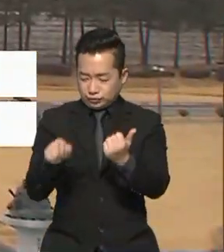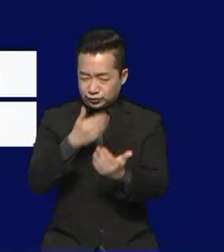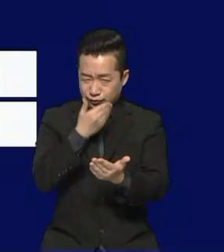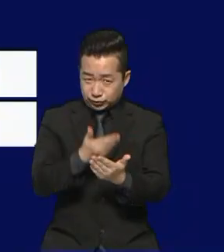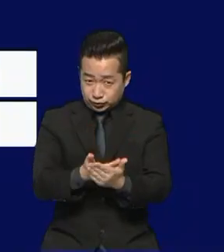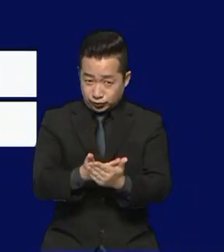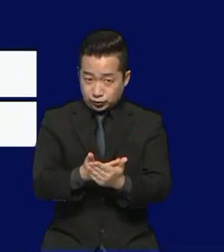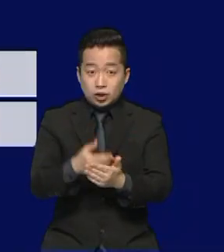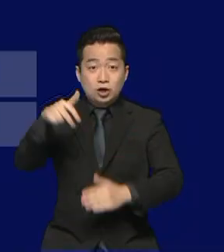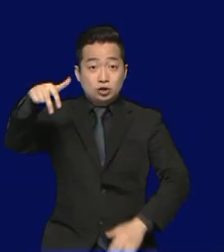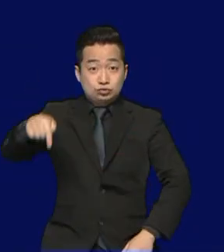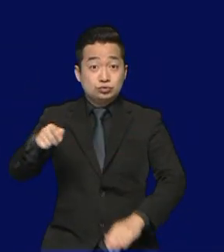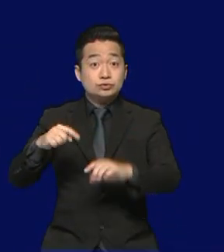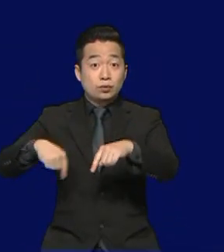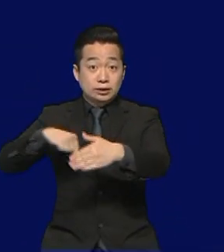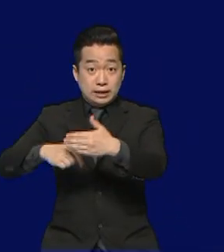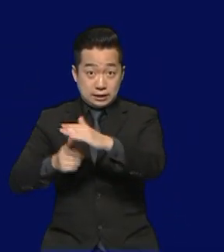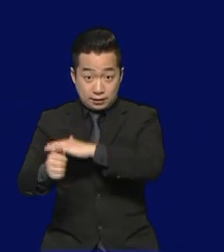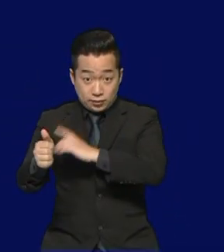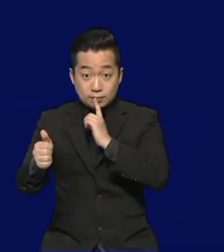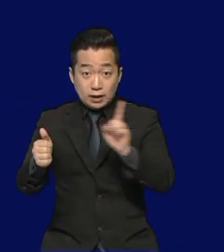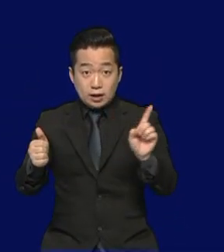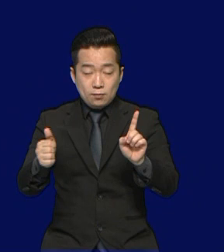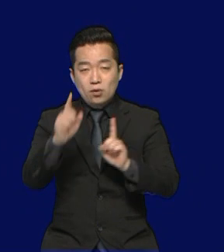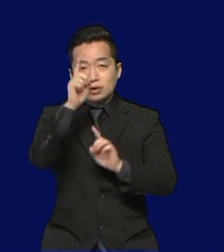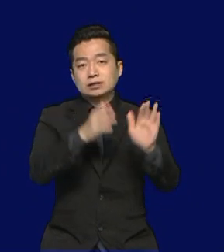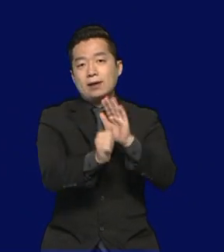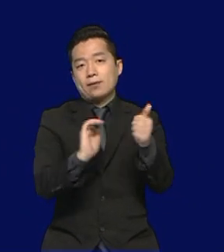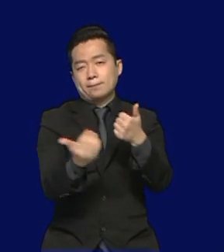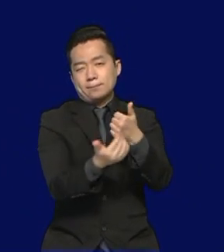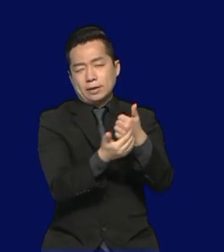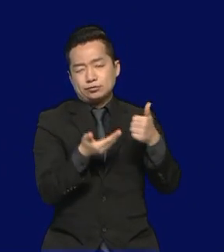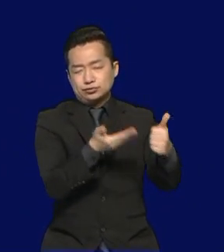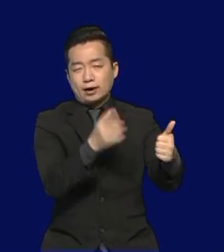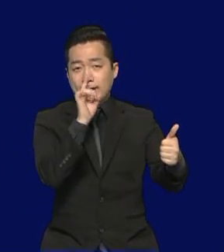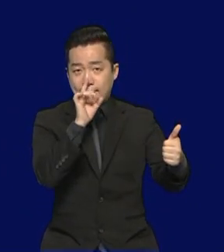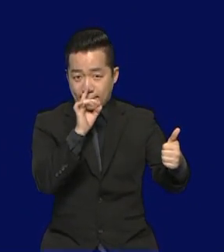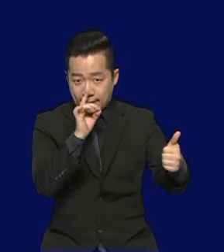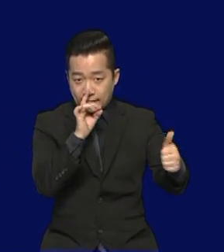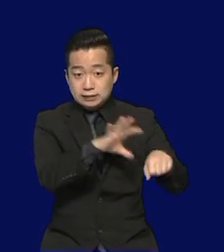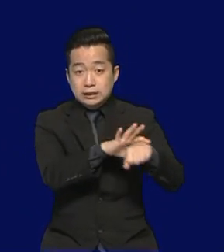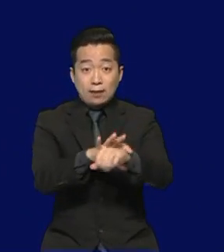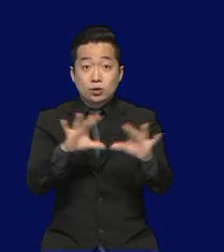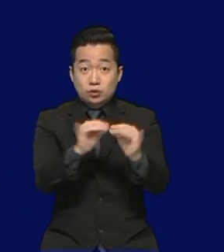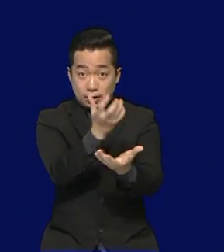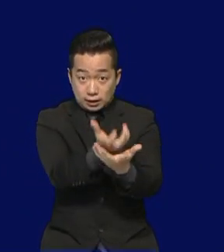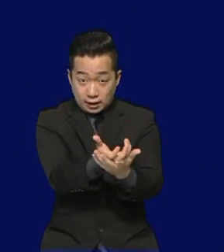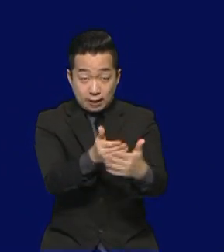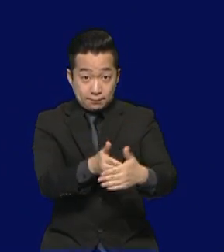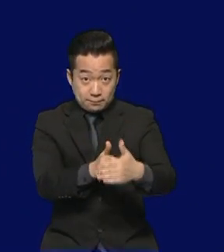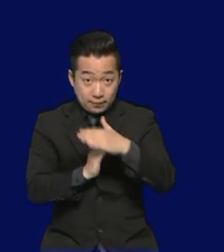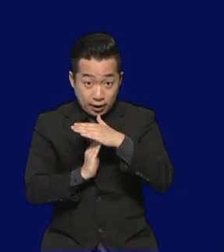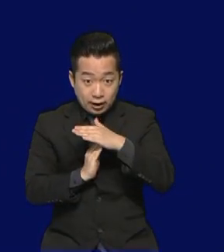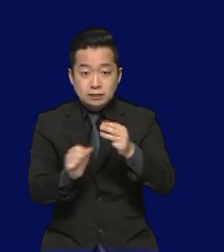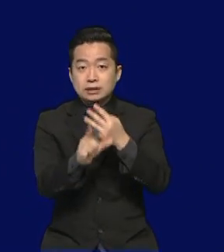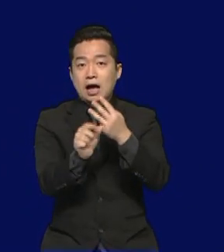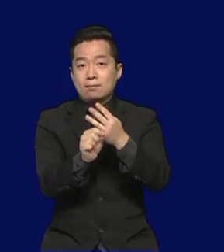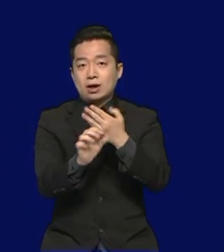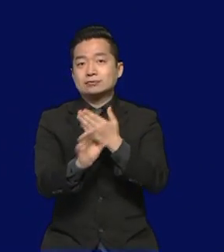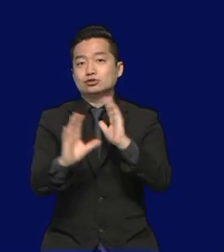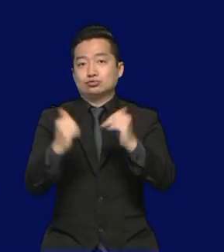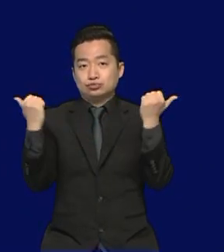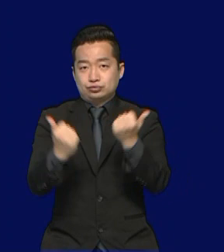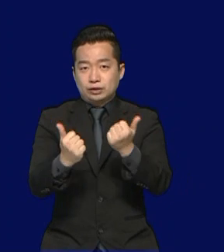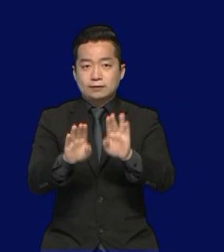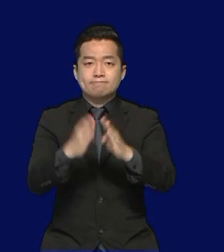주호영 원내대표는 이대표 방탄 국회가 돼선 안 된다며 체포동이 아닌 부결될 경우 3월 임시국회